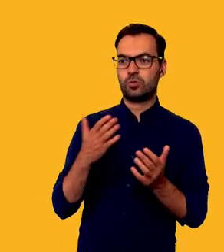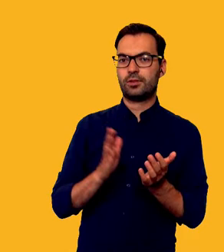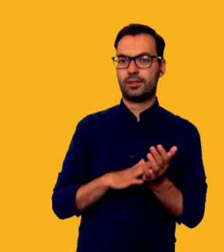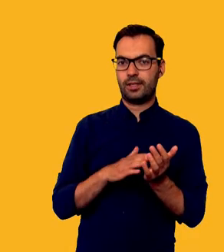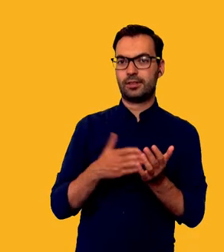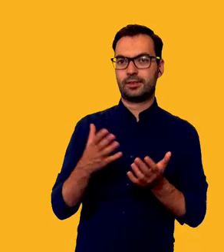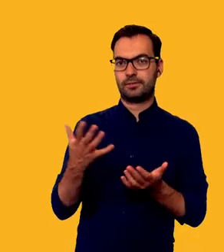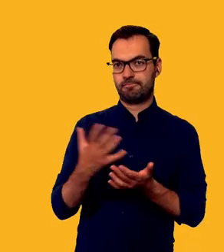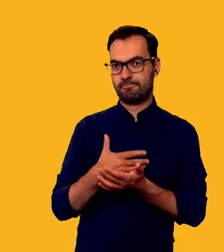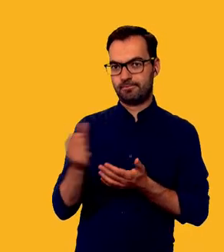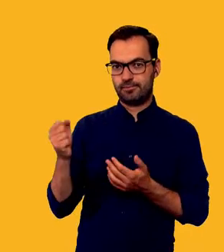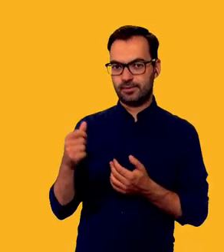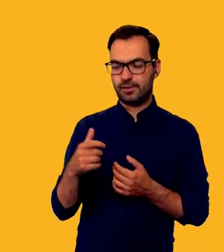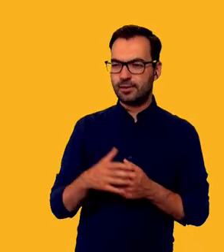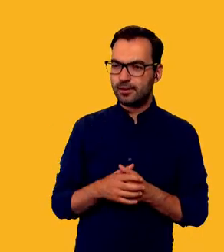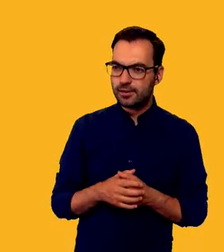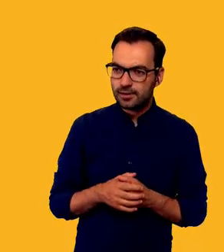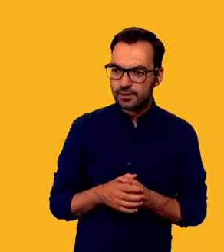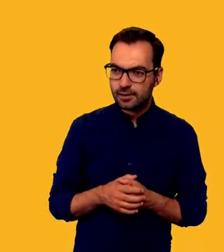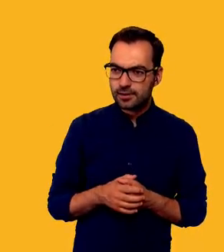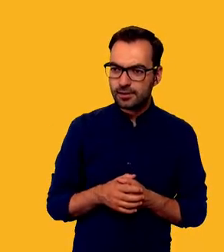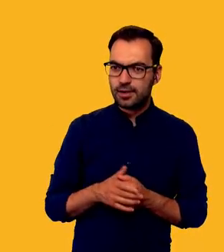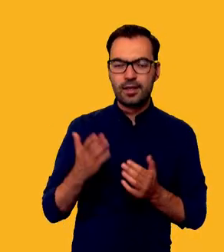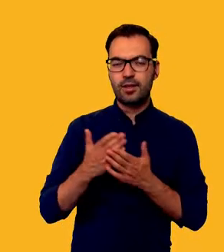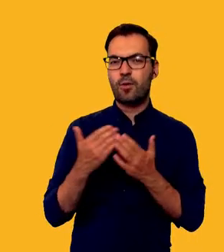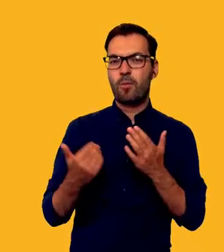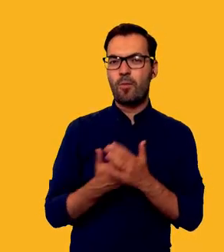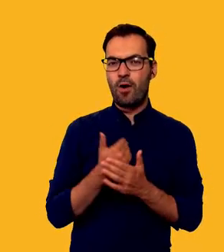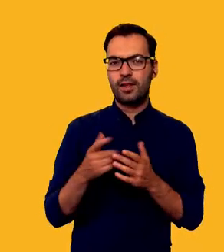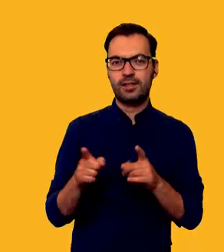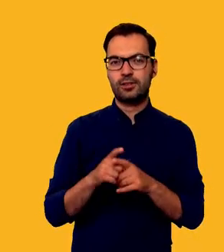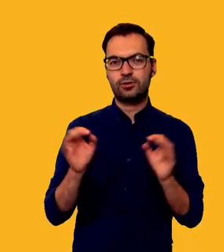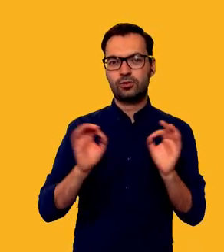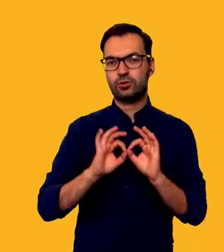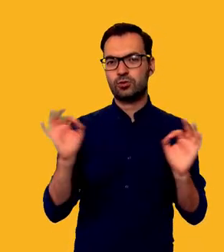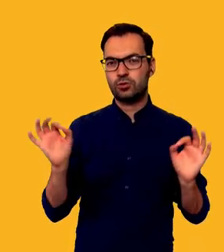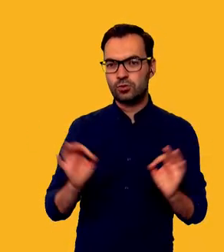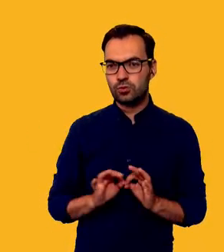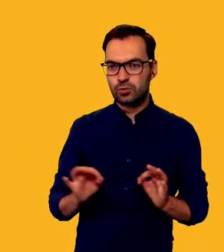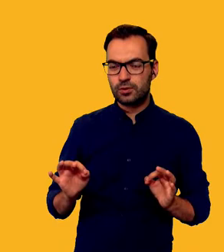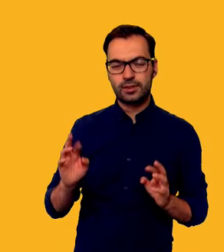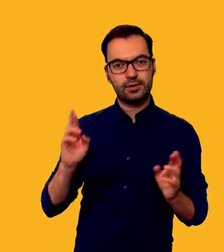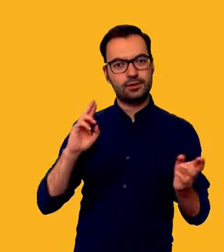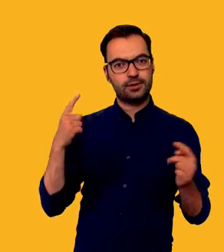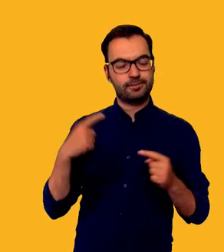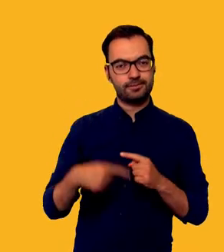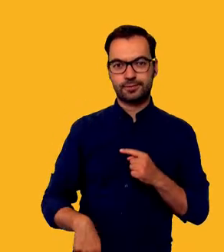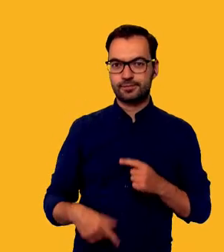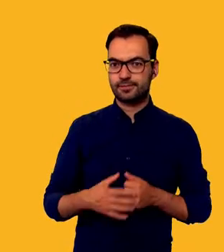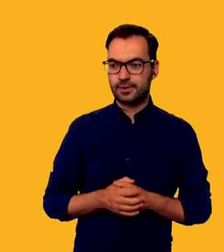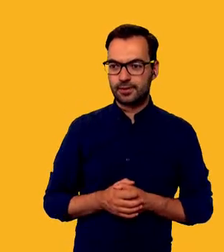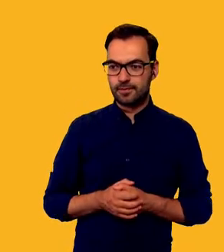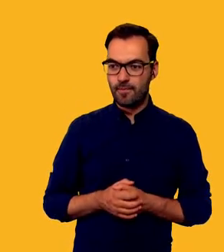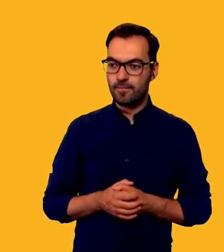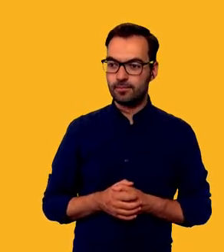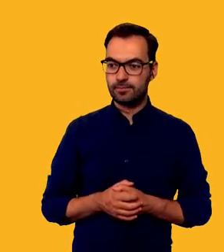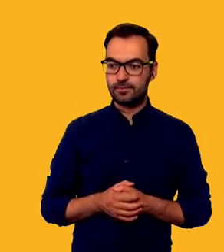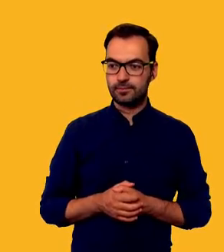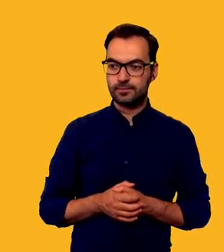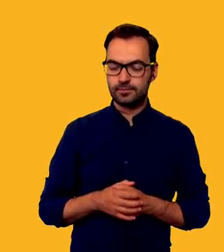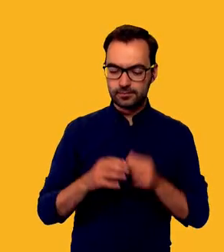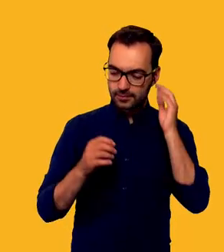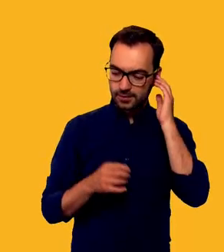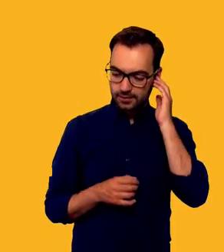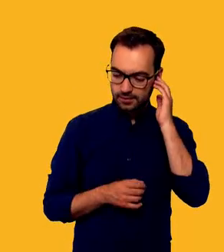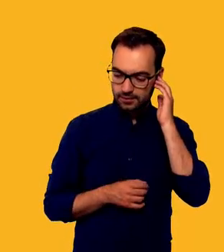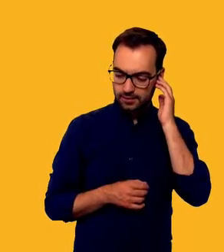nie tylko za modę, ale również za sztukę, którą uprawiałam, za architekturę, medala, że